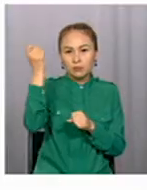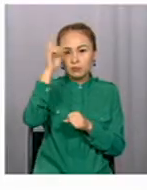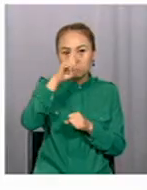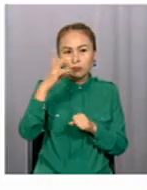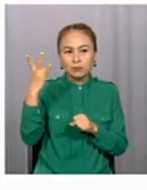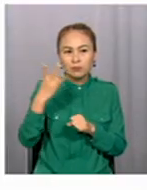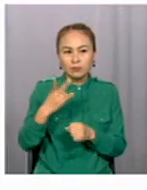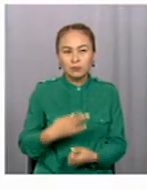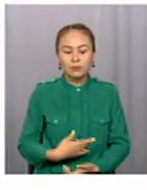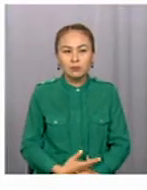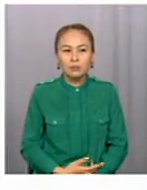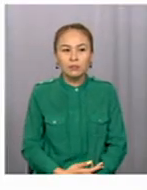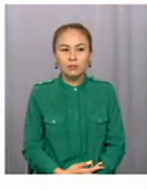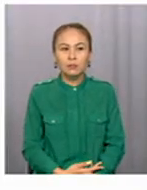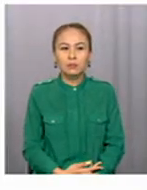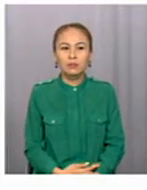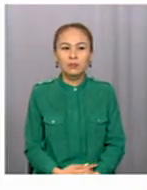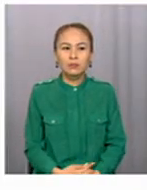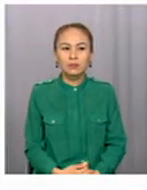ойлайсыңдар?